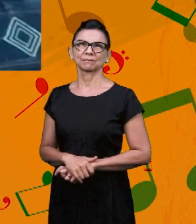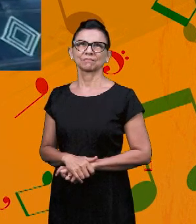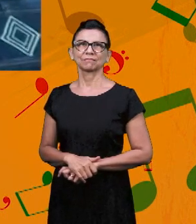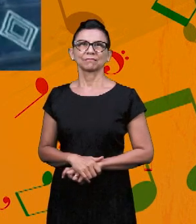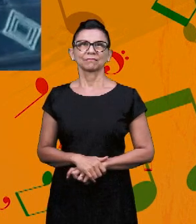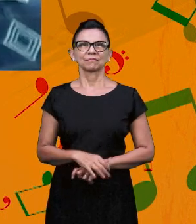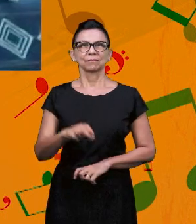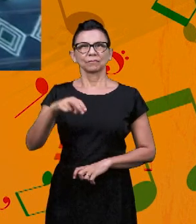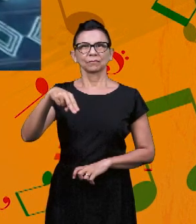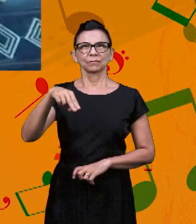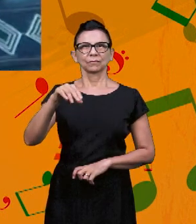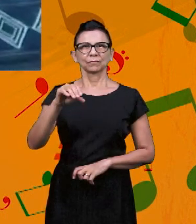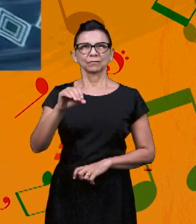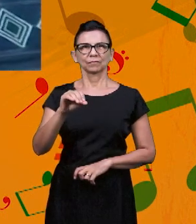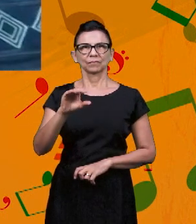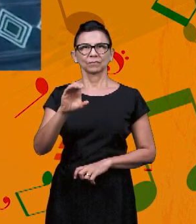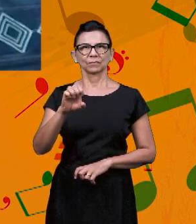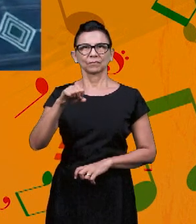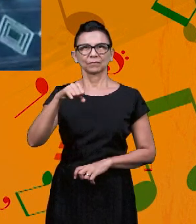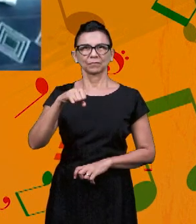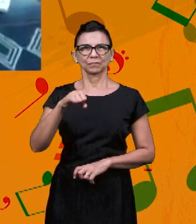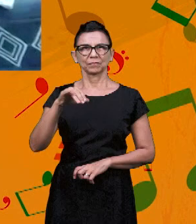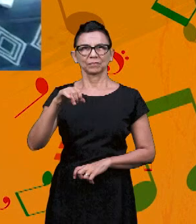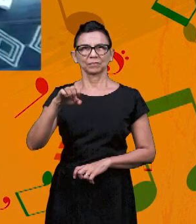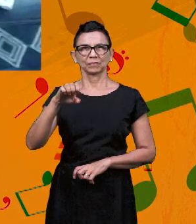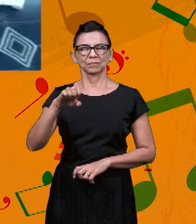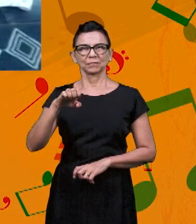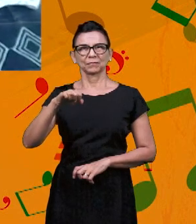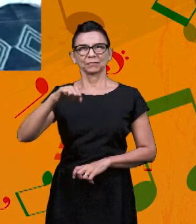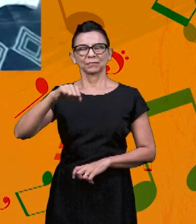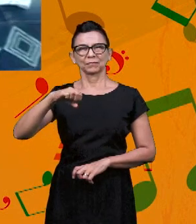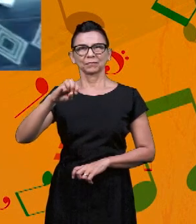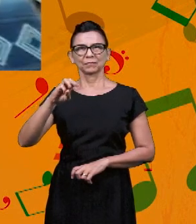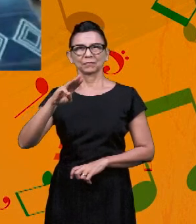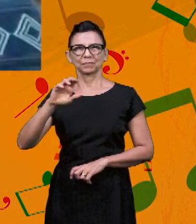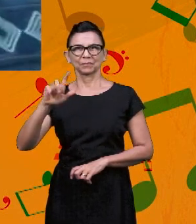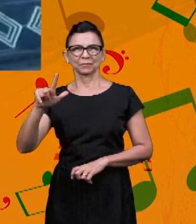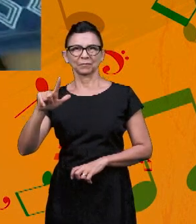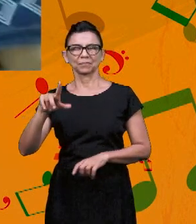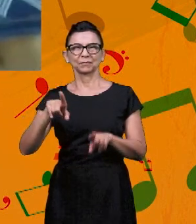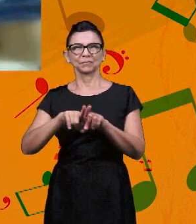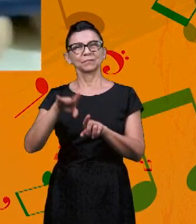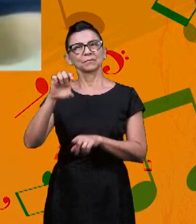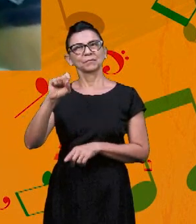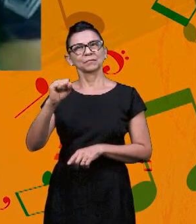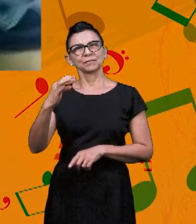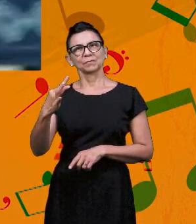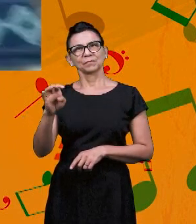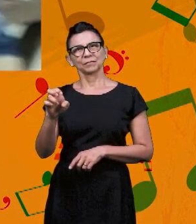Noemi, Mel e Esther, do Salvador, Bahia. Bahia.